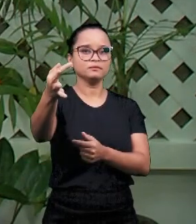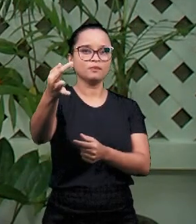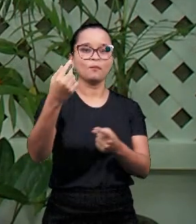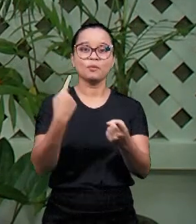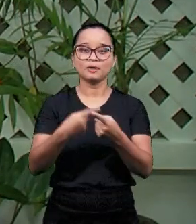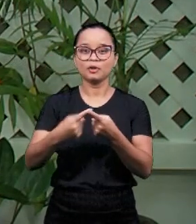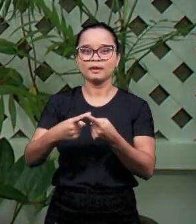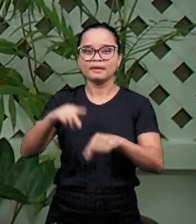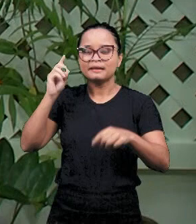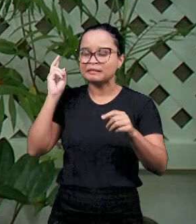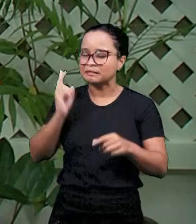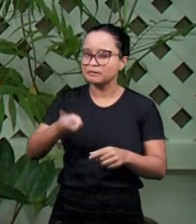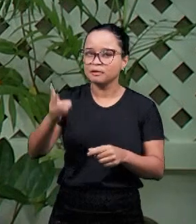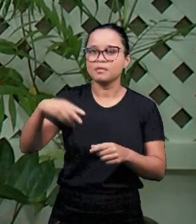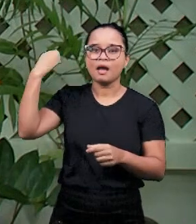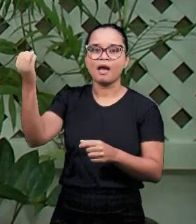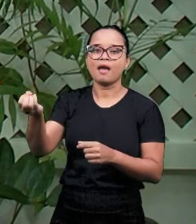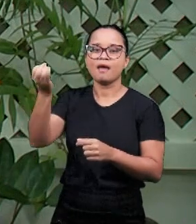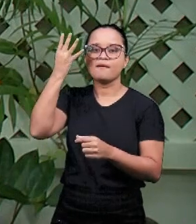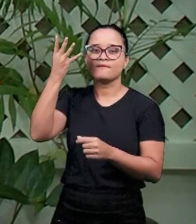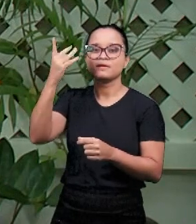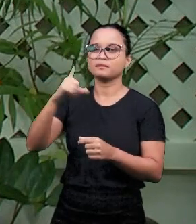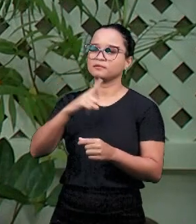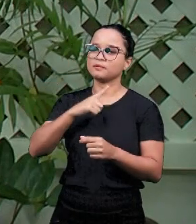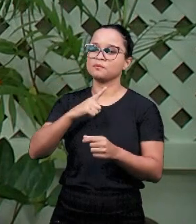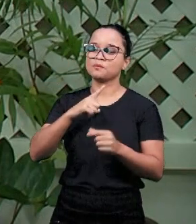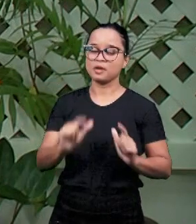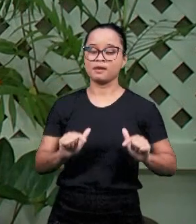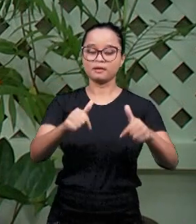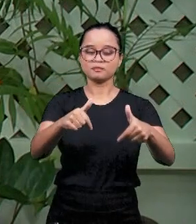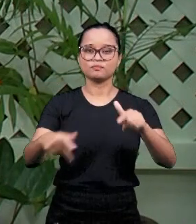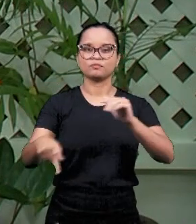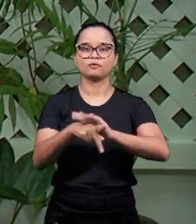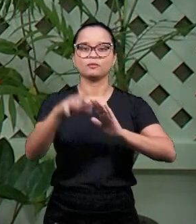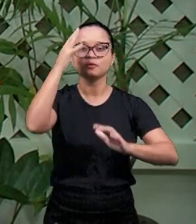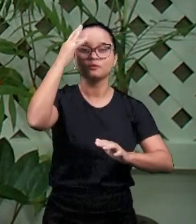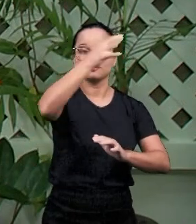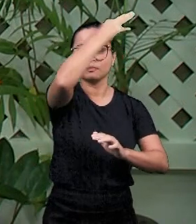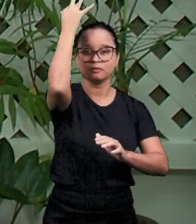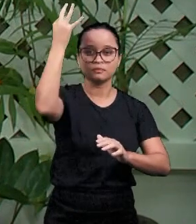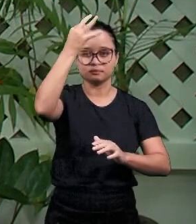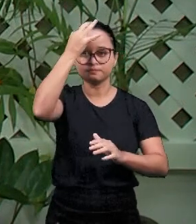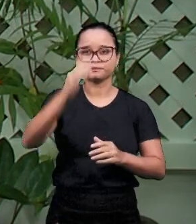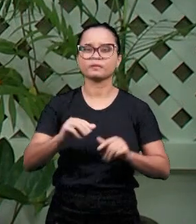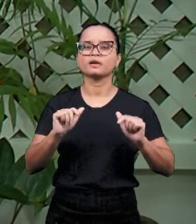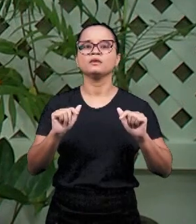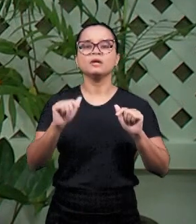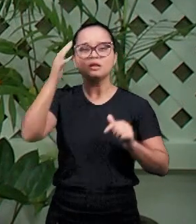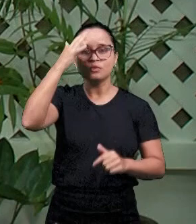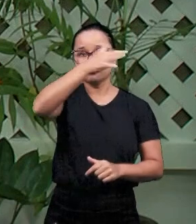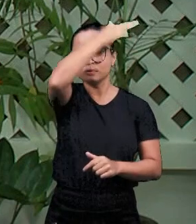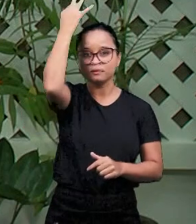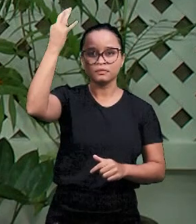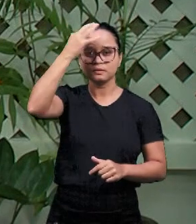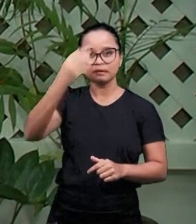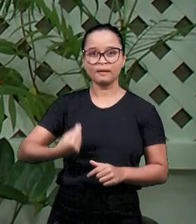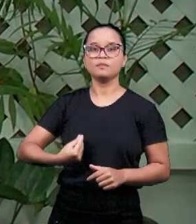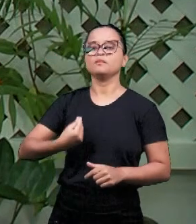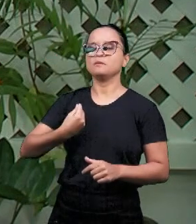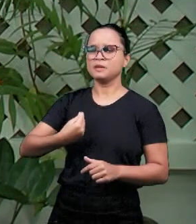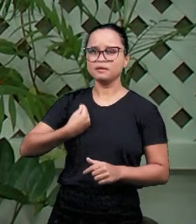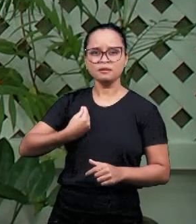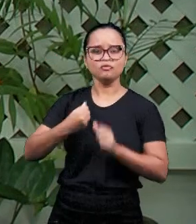à chaque moment parce que c'est l'opération du Saint-Esprit. Et le Saint-Esprit, il est présent, je serai avec